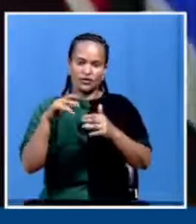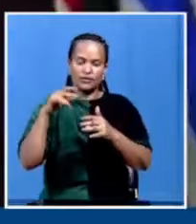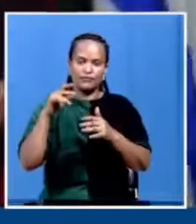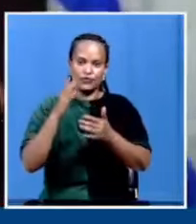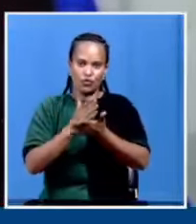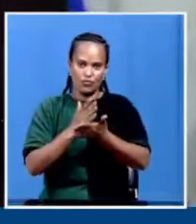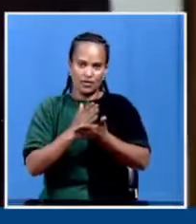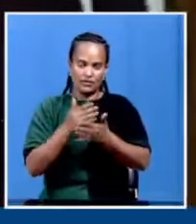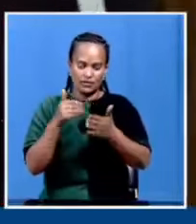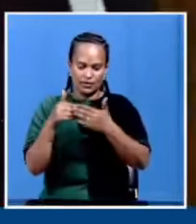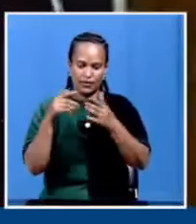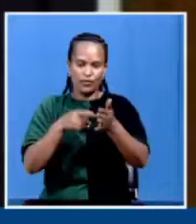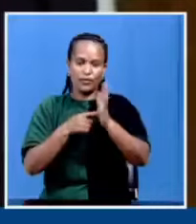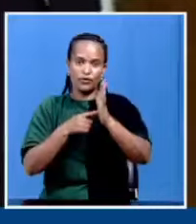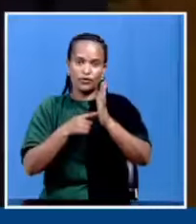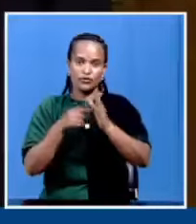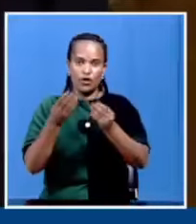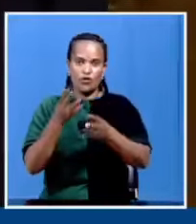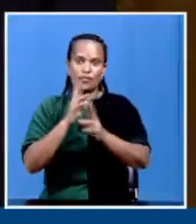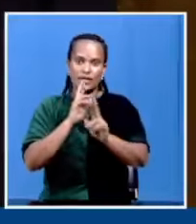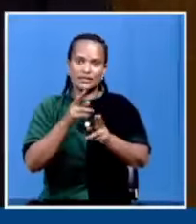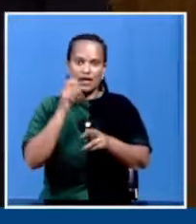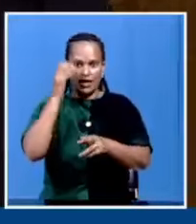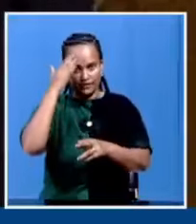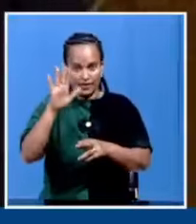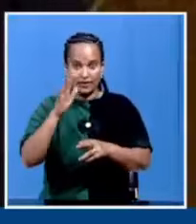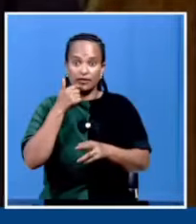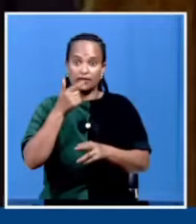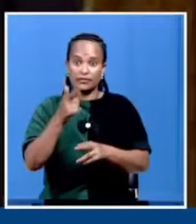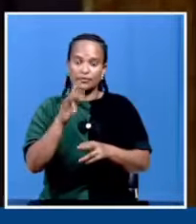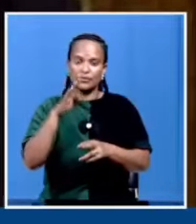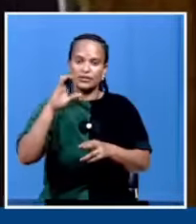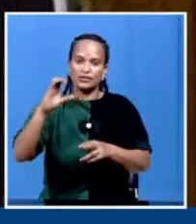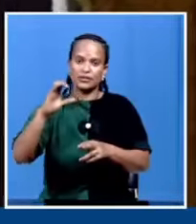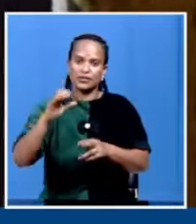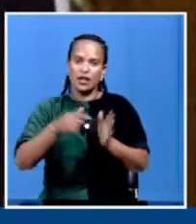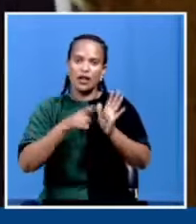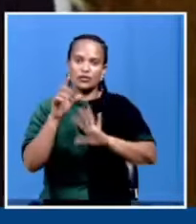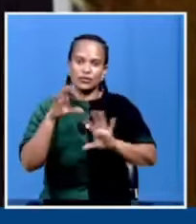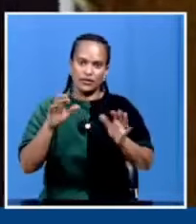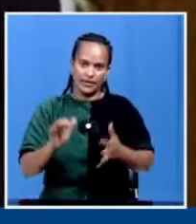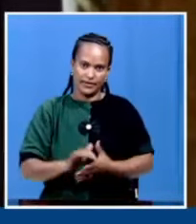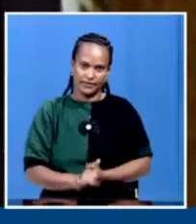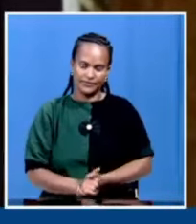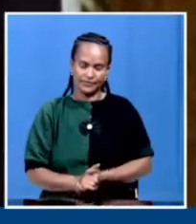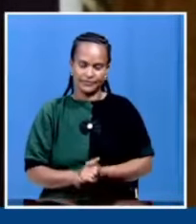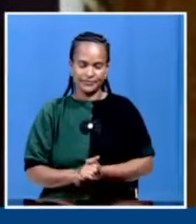ንምባል ንዝቐረበሎም ሕቶ ዝሃብዎ መልሲ ኣይተፈለጠን ክብል እዩ ቢቢሲ ዕላው ዝገበረ